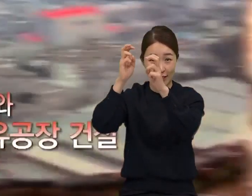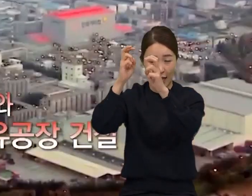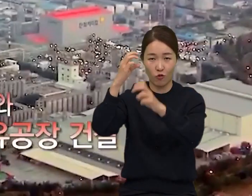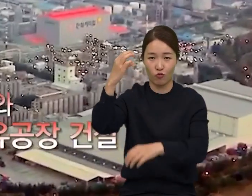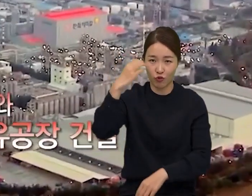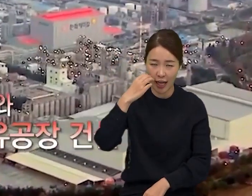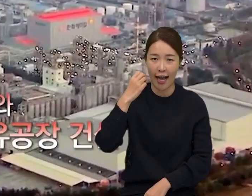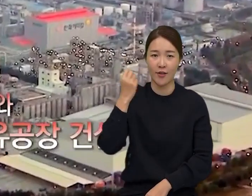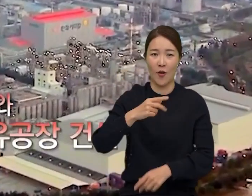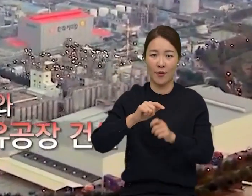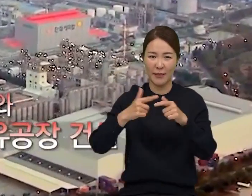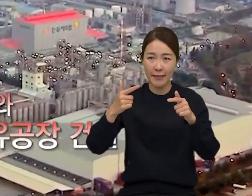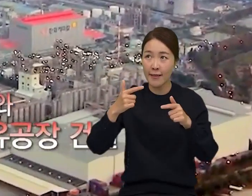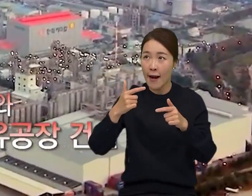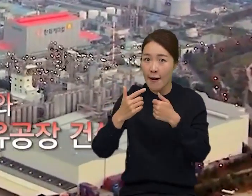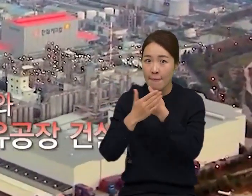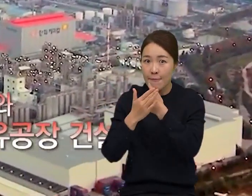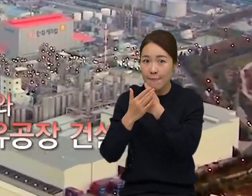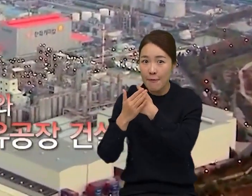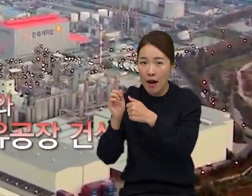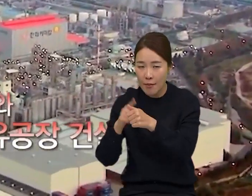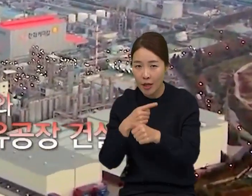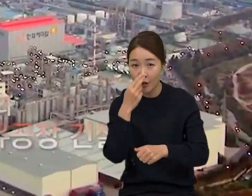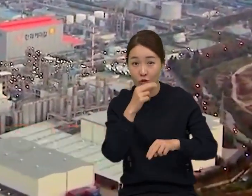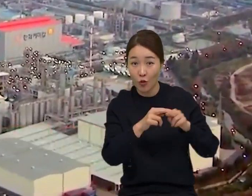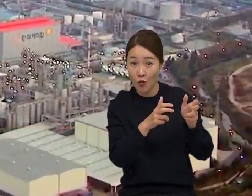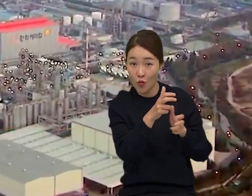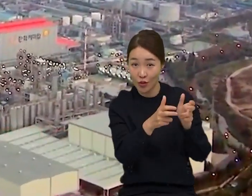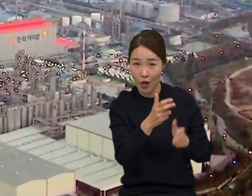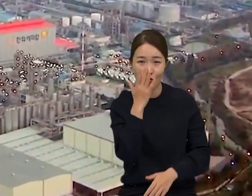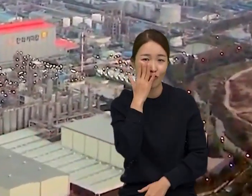차관을 얻어 정유 공장을 울산에 건설했다.